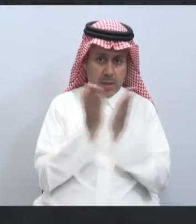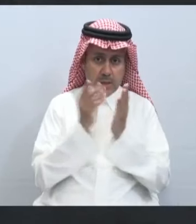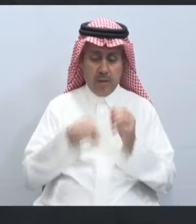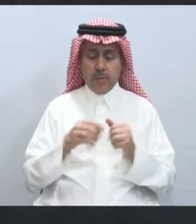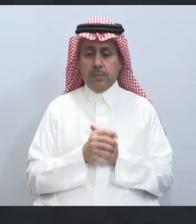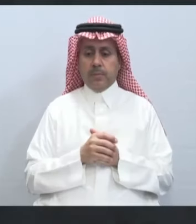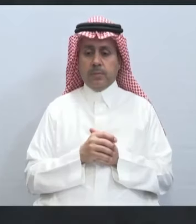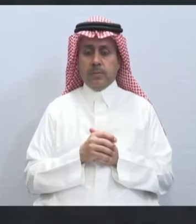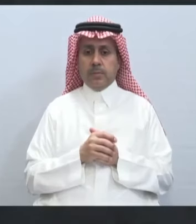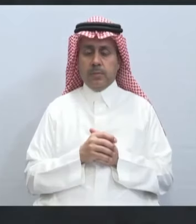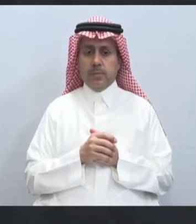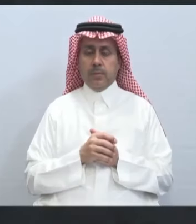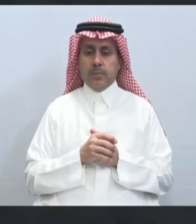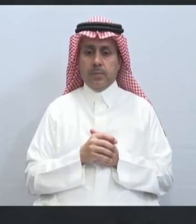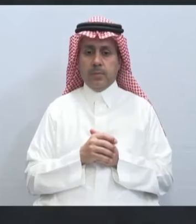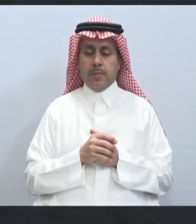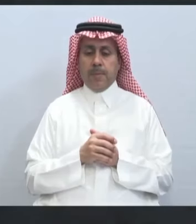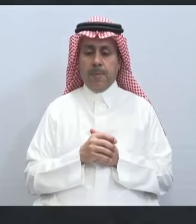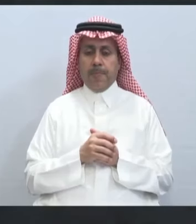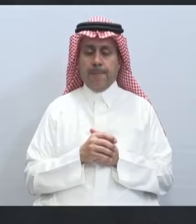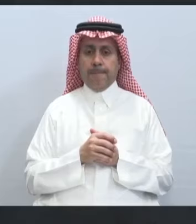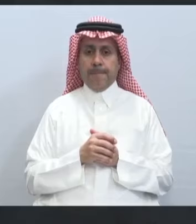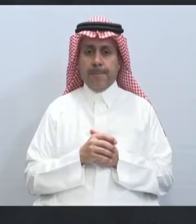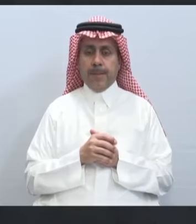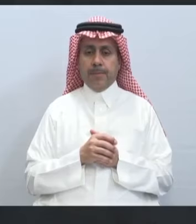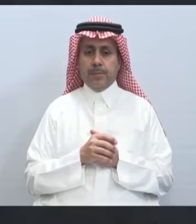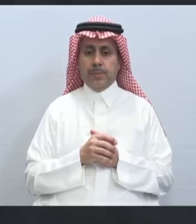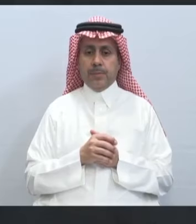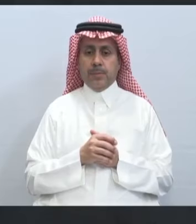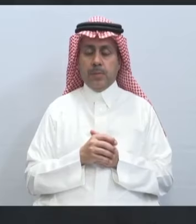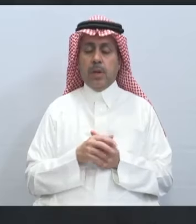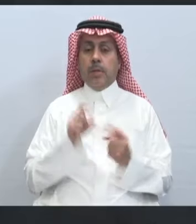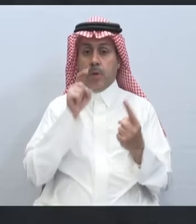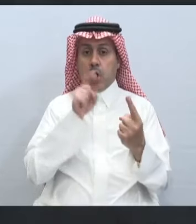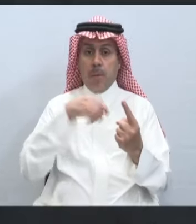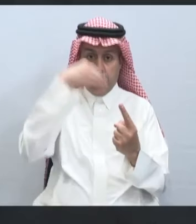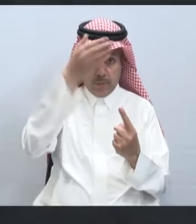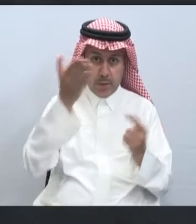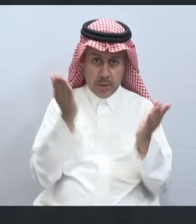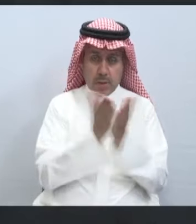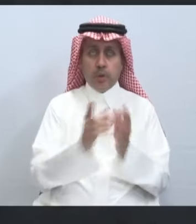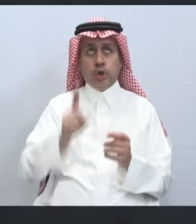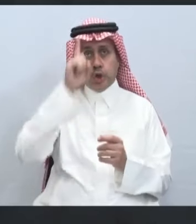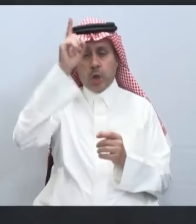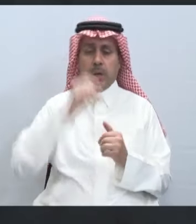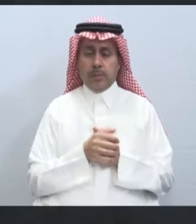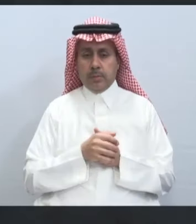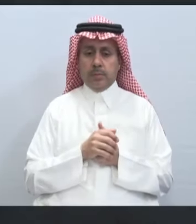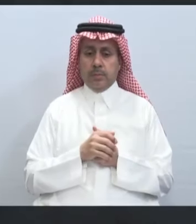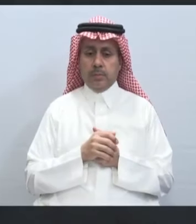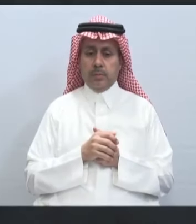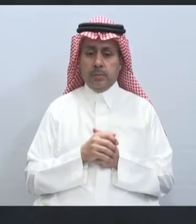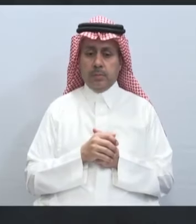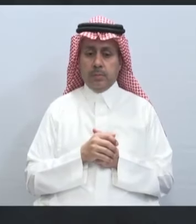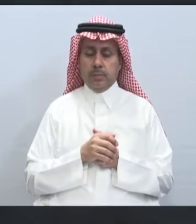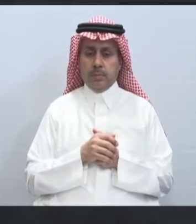اللحظات نكون قد وصلنا سويا لنهايه درسنا لهذا اليوم على امل اللقاء بكم بحول الله عز وجل في